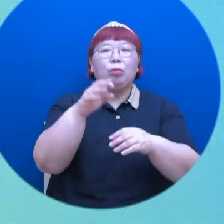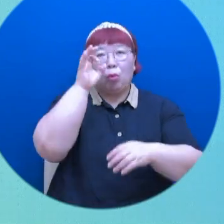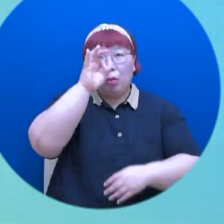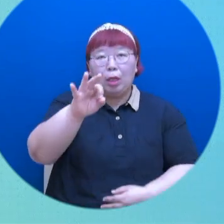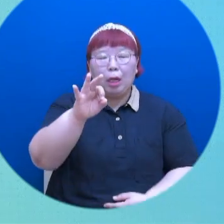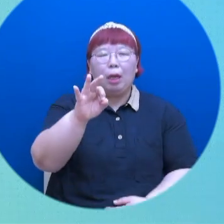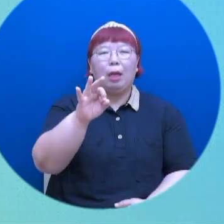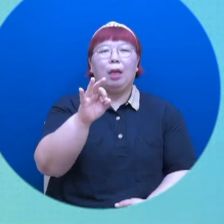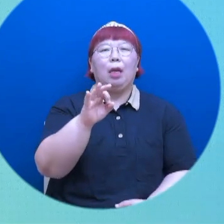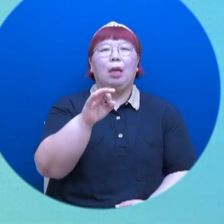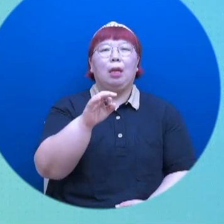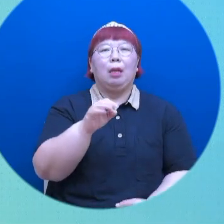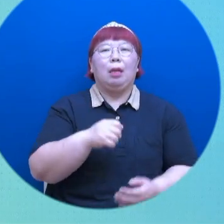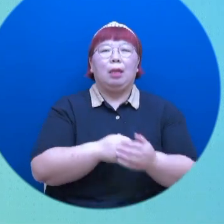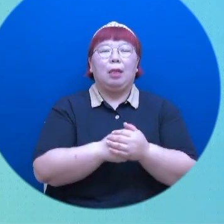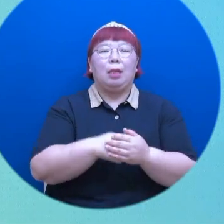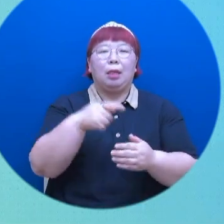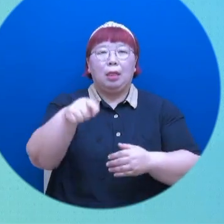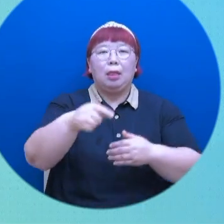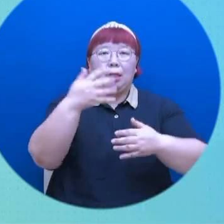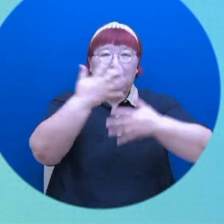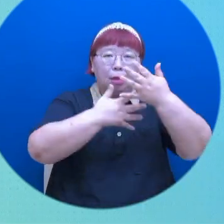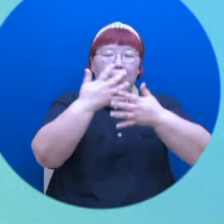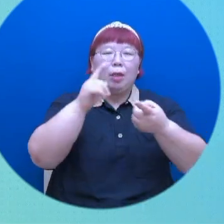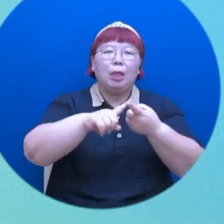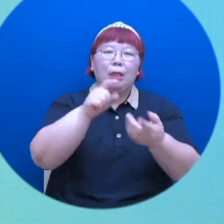장면을 이렇게 써놨더라고요.